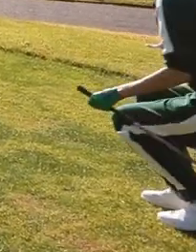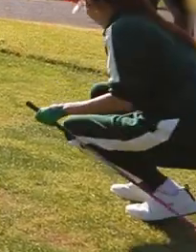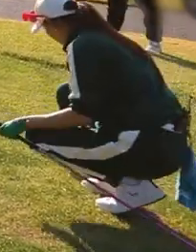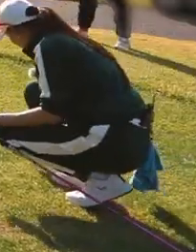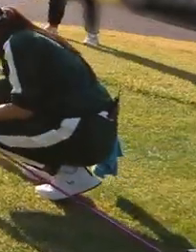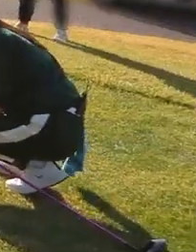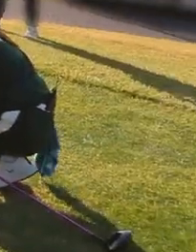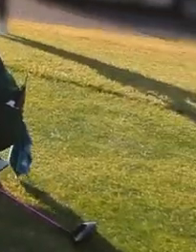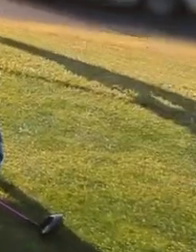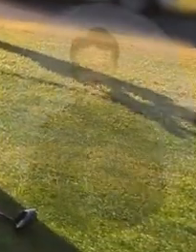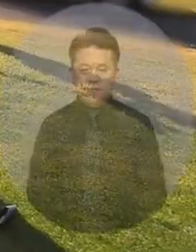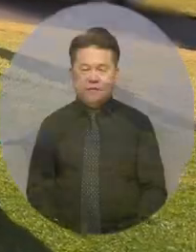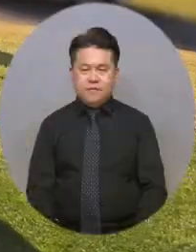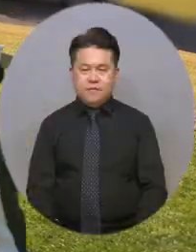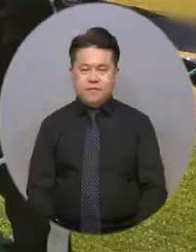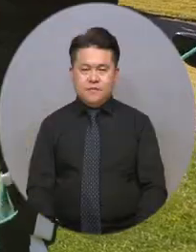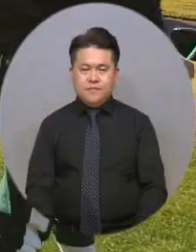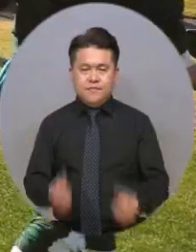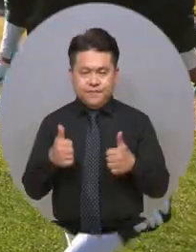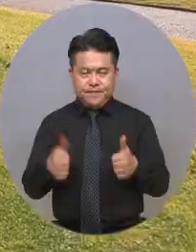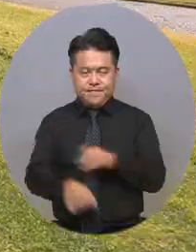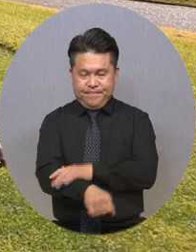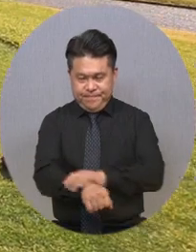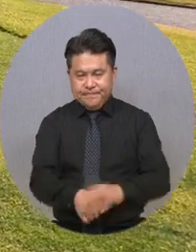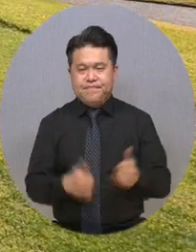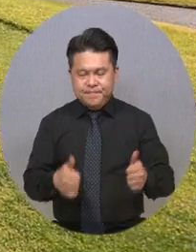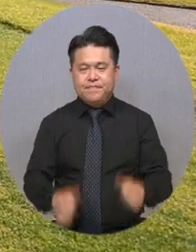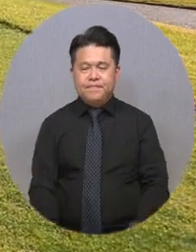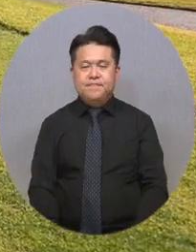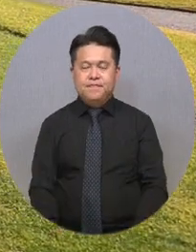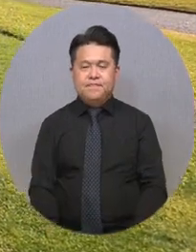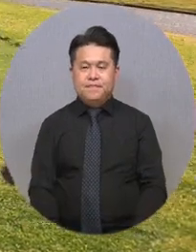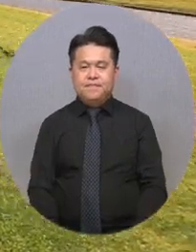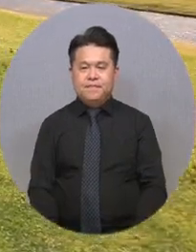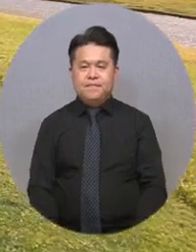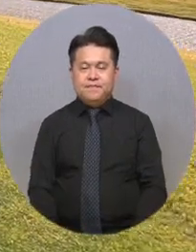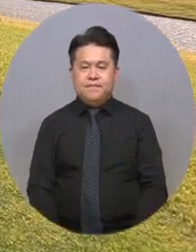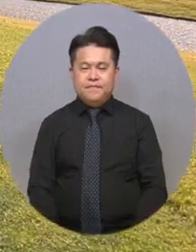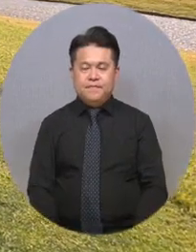감사합니다. 좋았어. 빠른 템포로 치겠어.